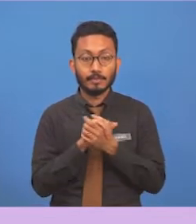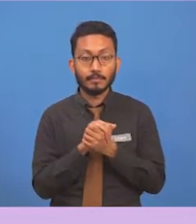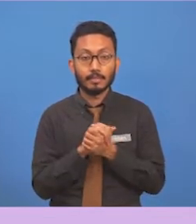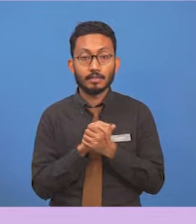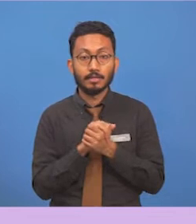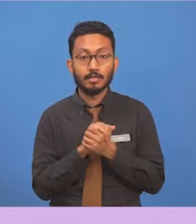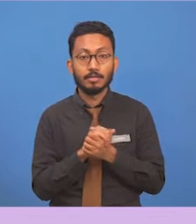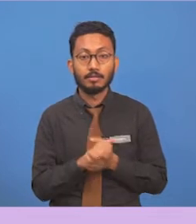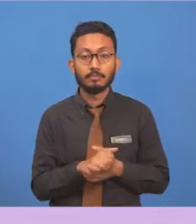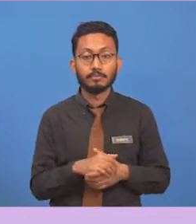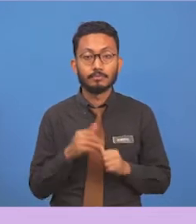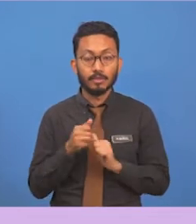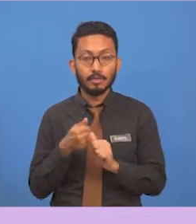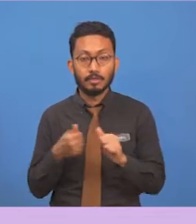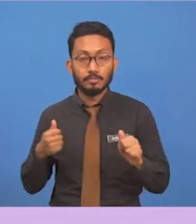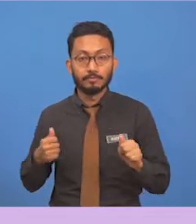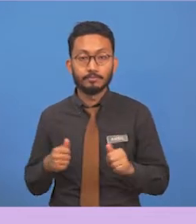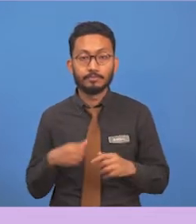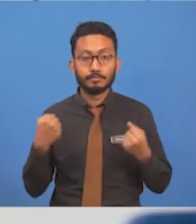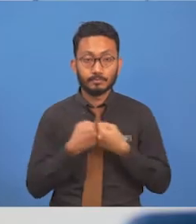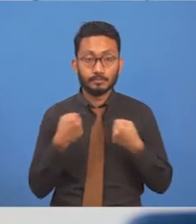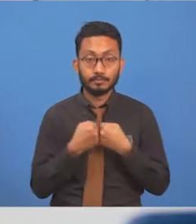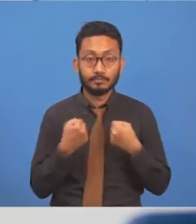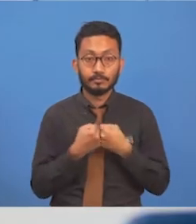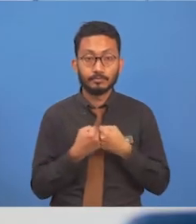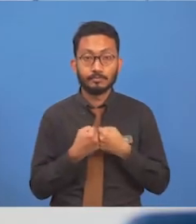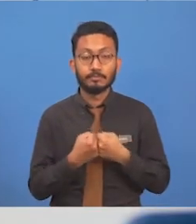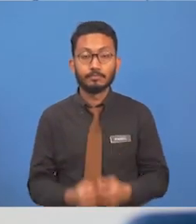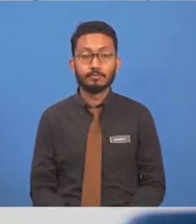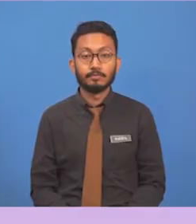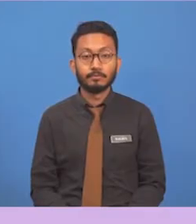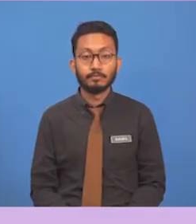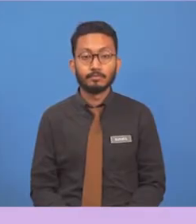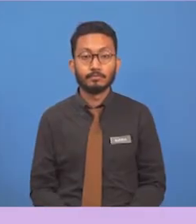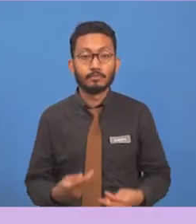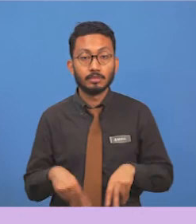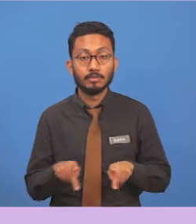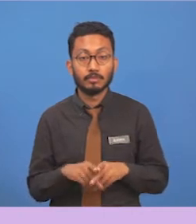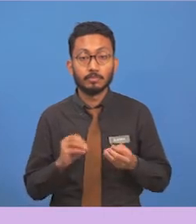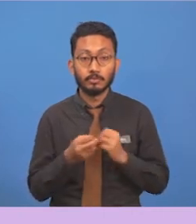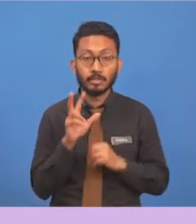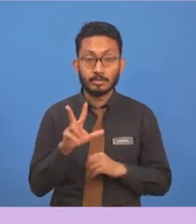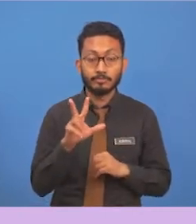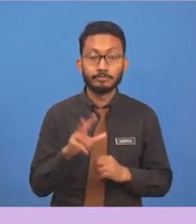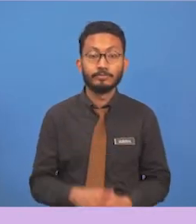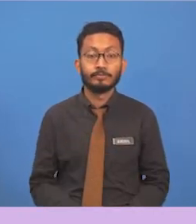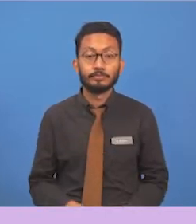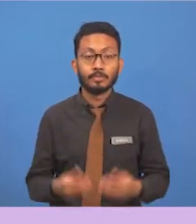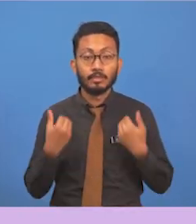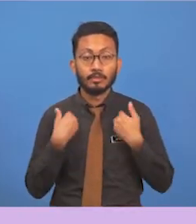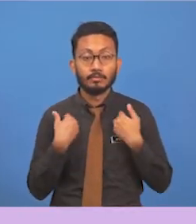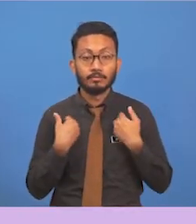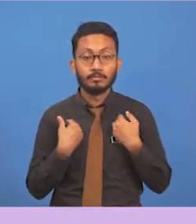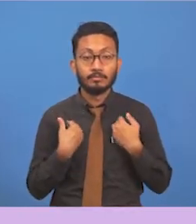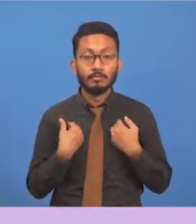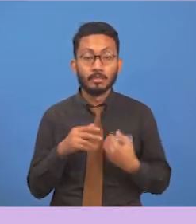pergaduhan dan perselisihan Farm kepentingan yang ke-30 dapat mewujudkan suasana Sekolah yang